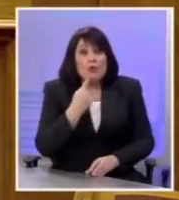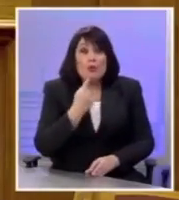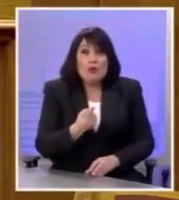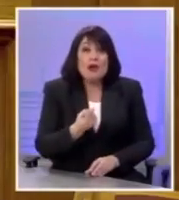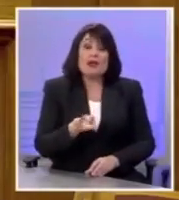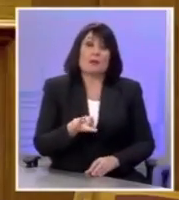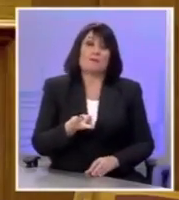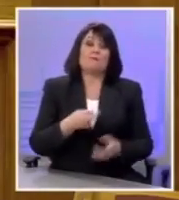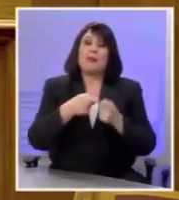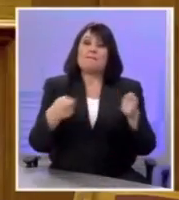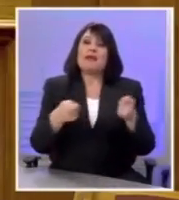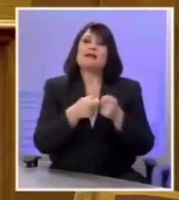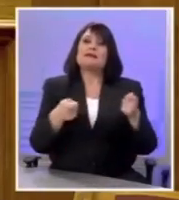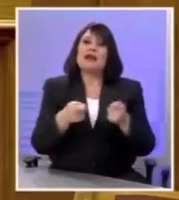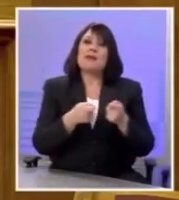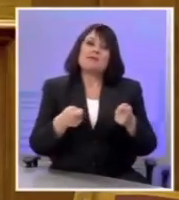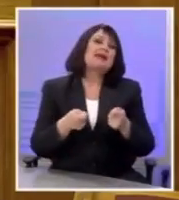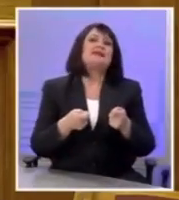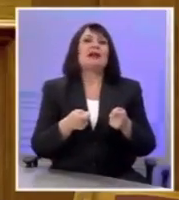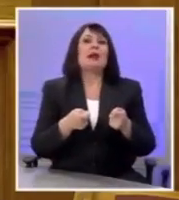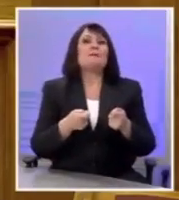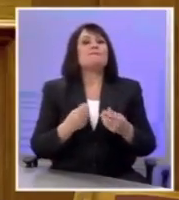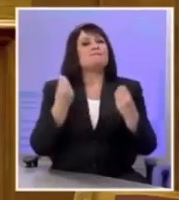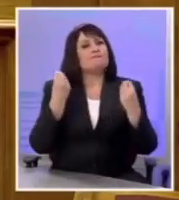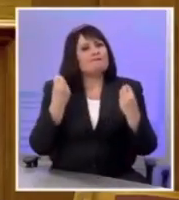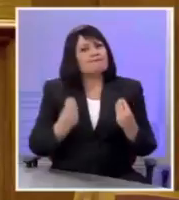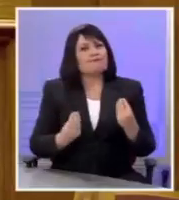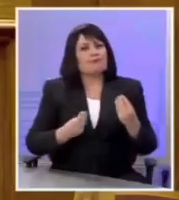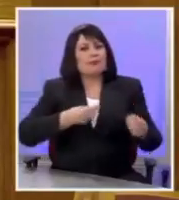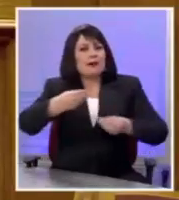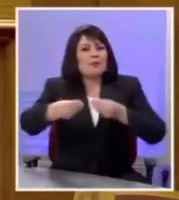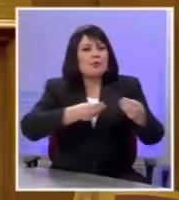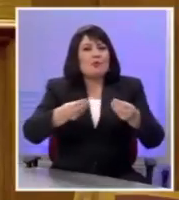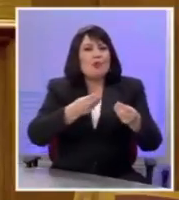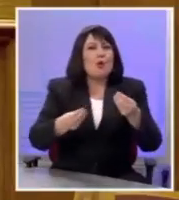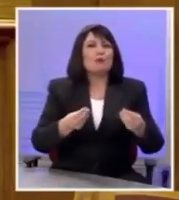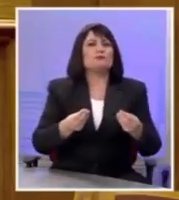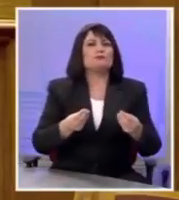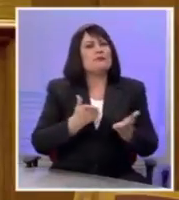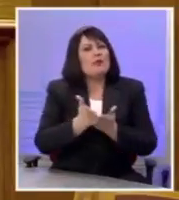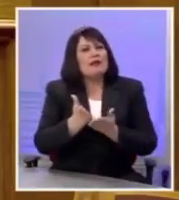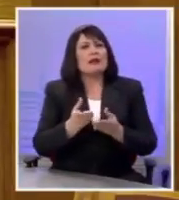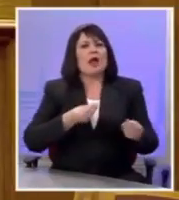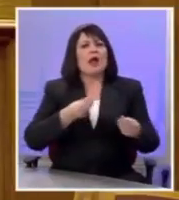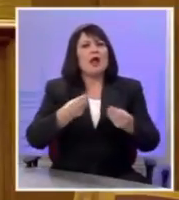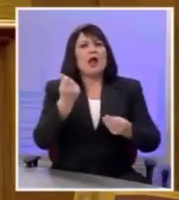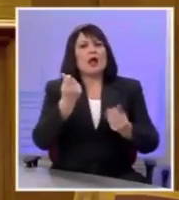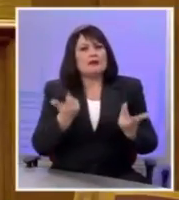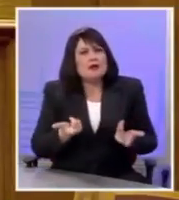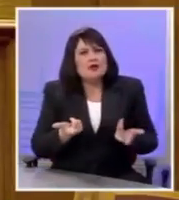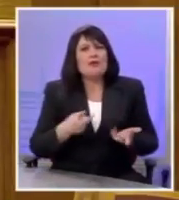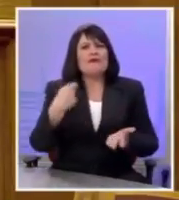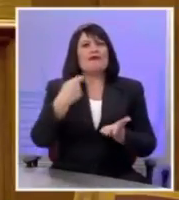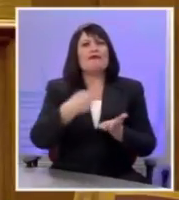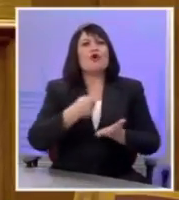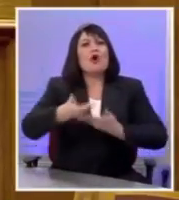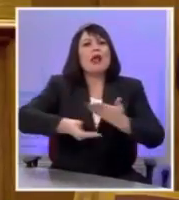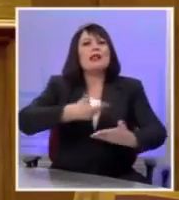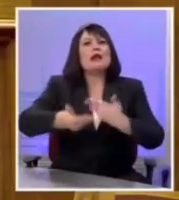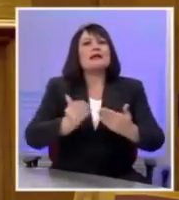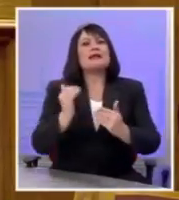και μέτρα που έχουν την καλή αναδιανομή του εισοδήματος και επιλέξαμε στο φόρο αλληλεγγύης